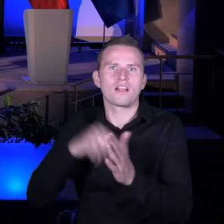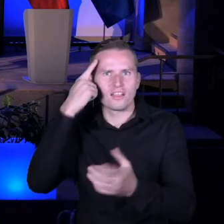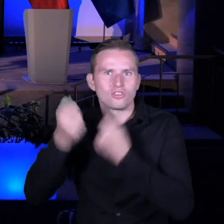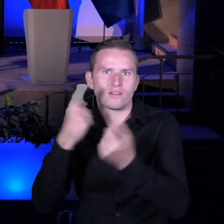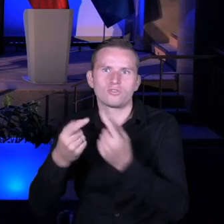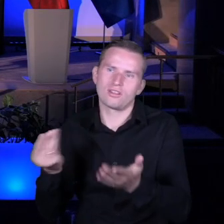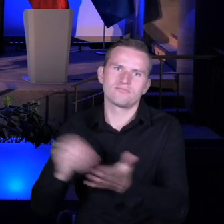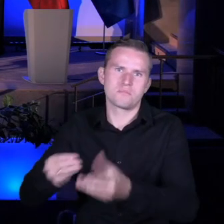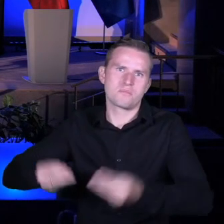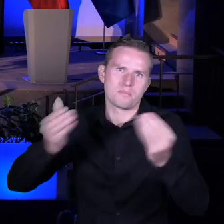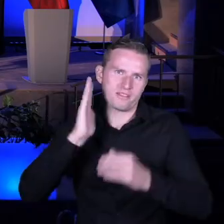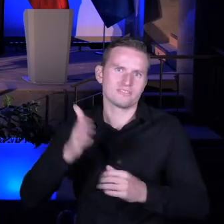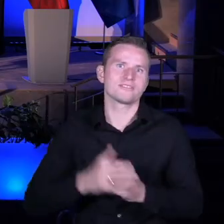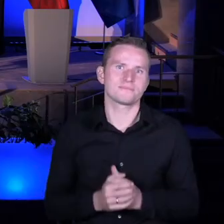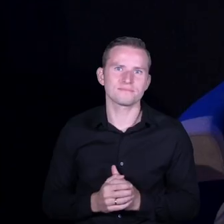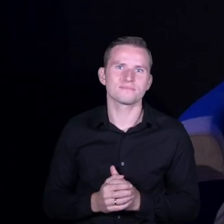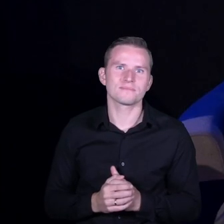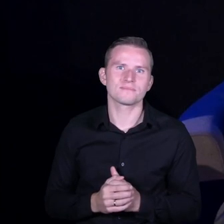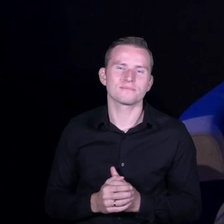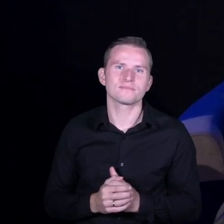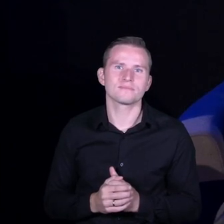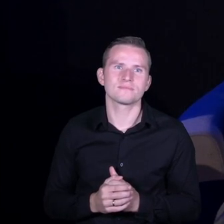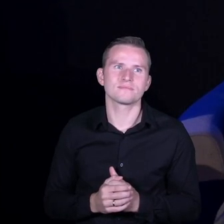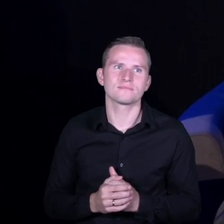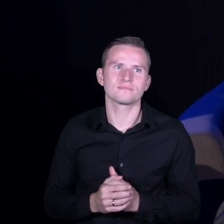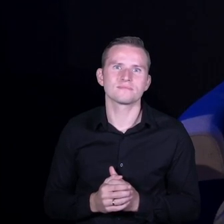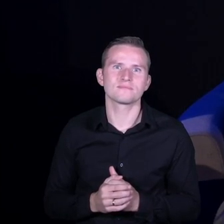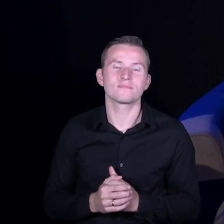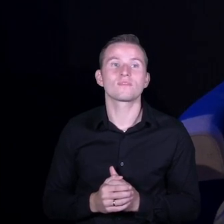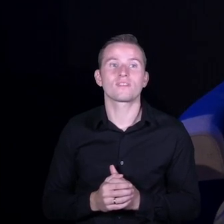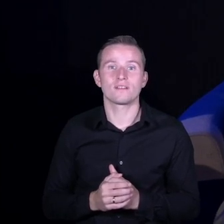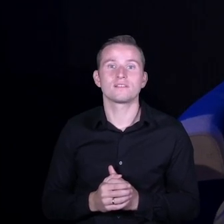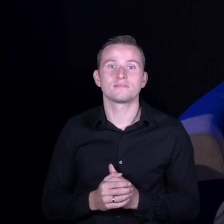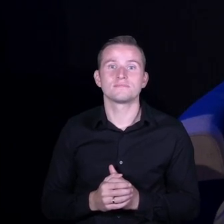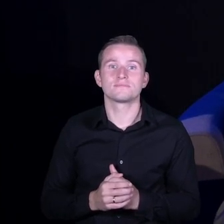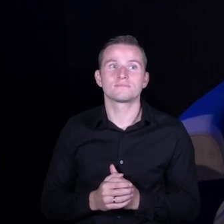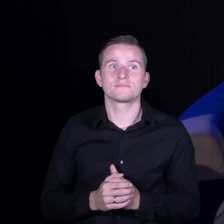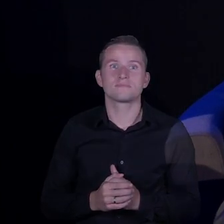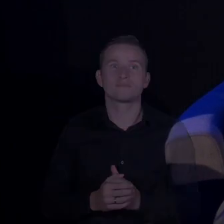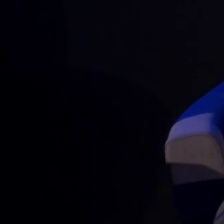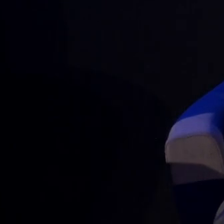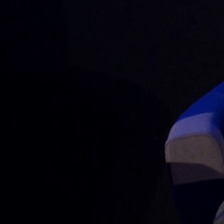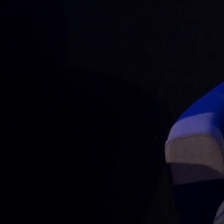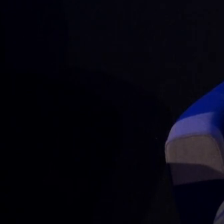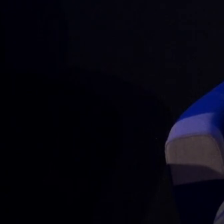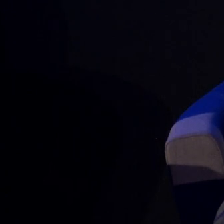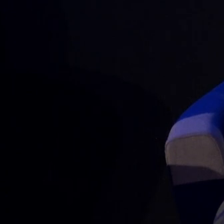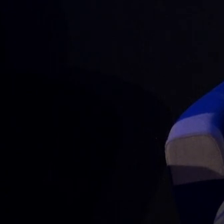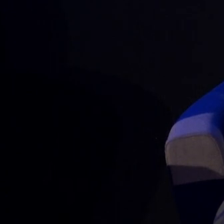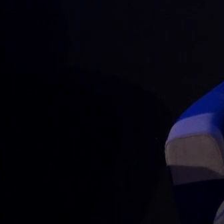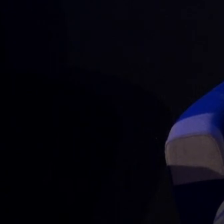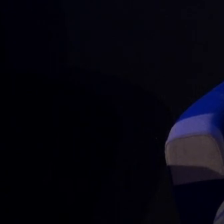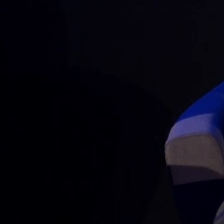dzięki. Myślę, że to jest rzeczywiście takie duże pole komplementarności, bo nasze podejście w Szkole dla Innowatora jest takie skupione na dydaktyce i